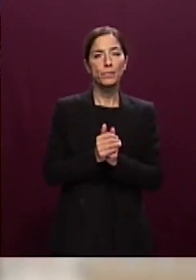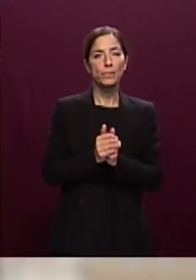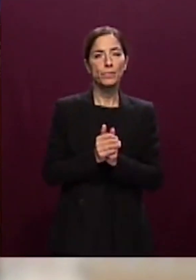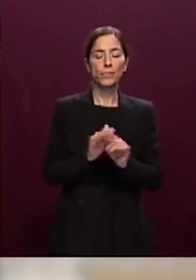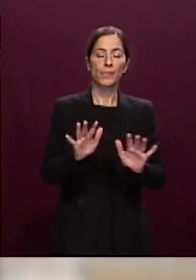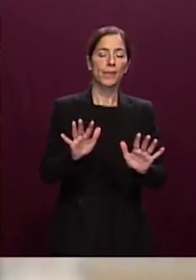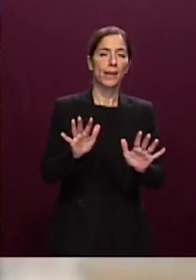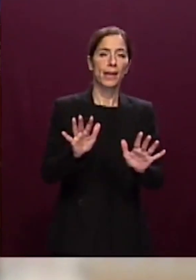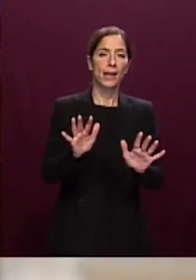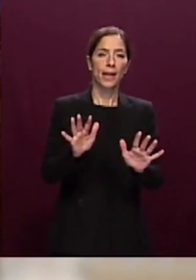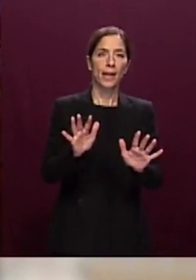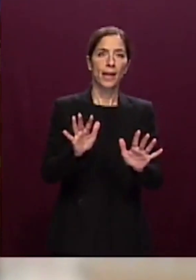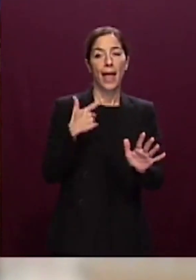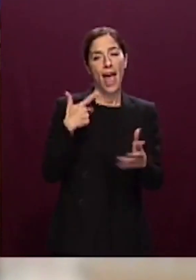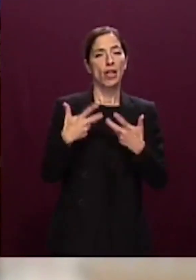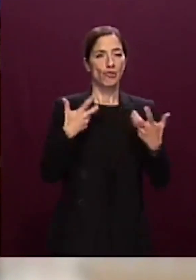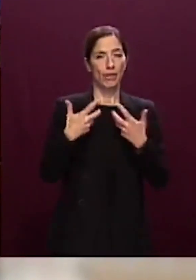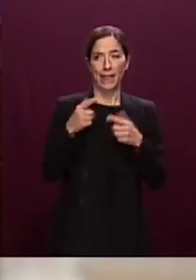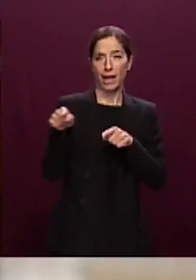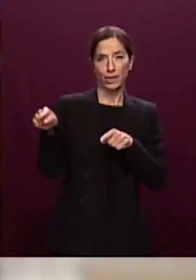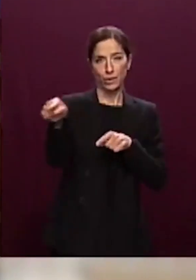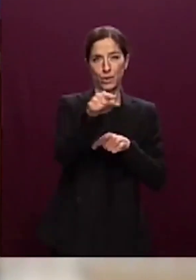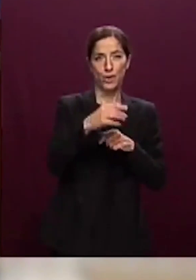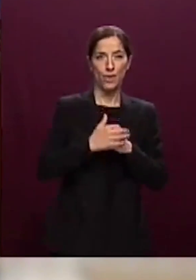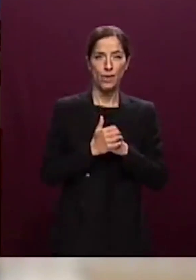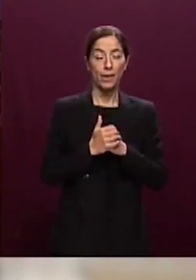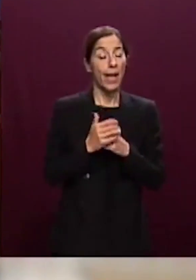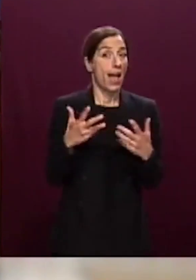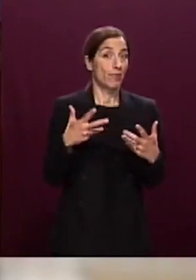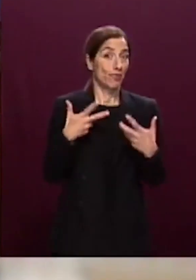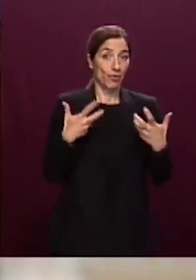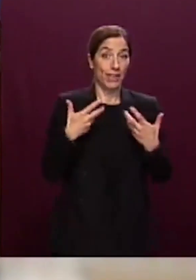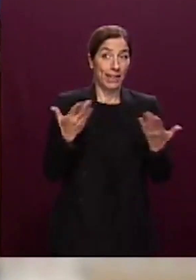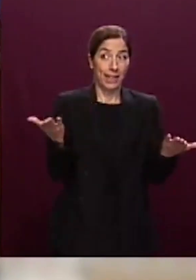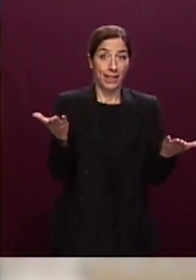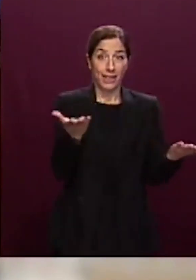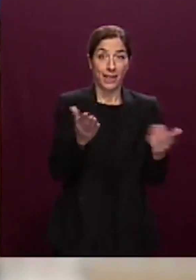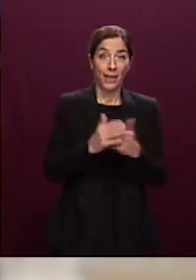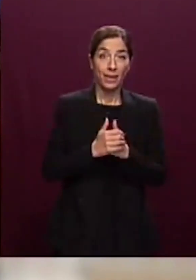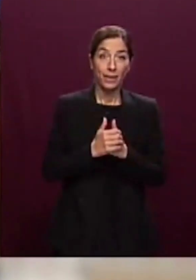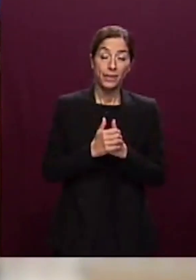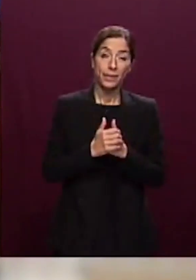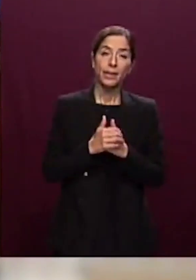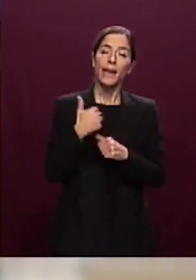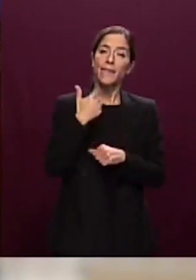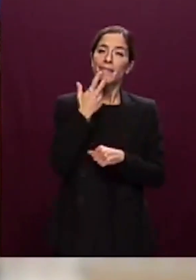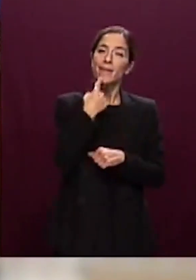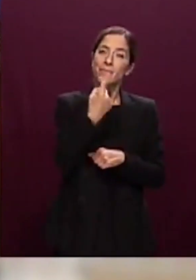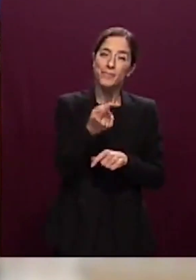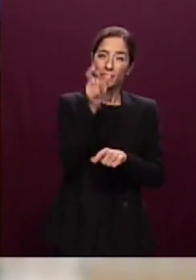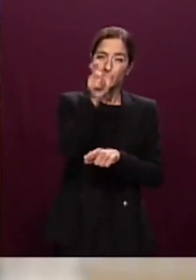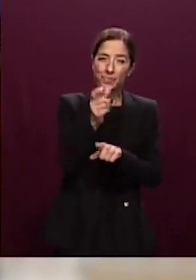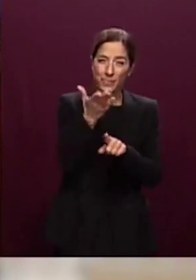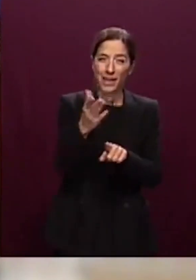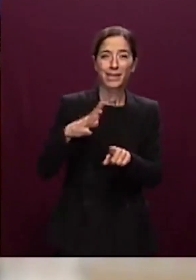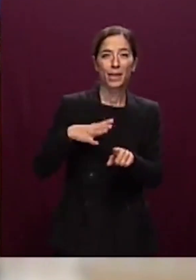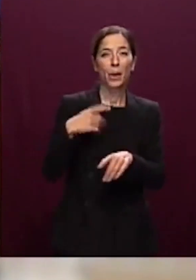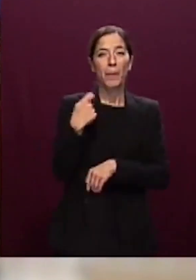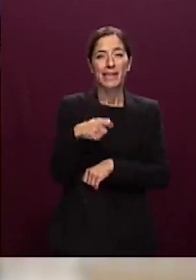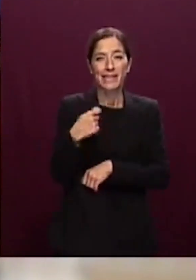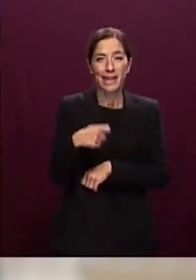è l'eccitazione Eh vorrei dirle signor presidente che mi auguro